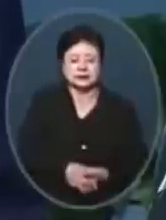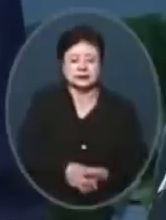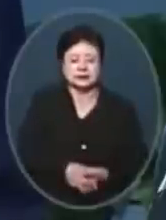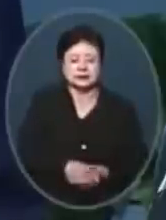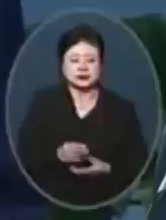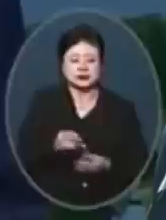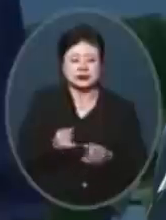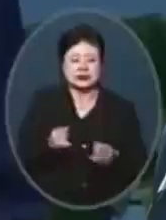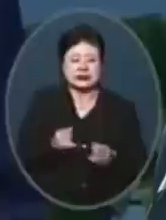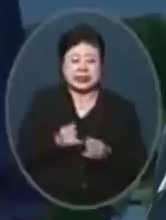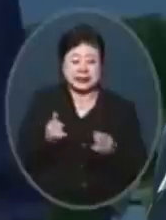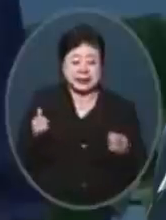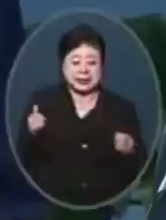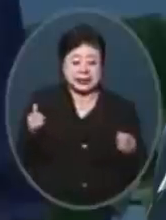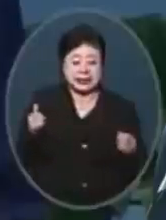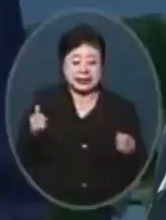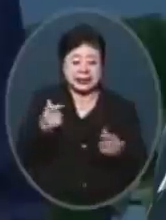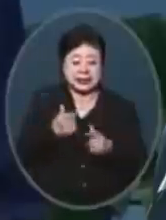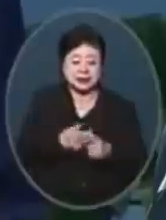너희 두세 사람이